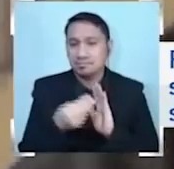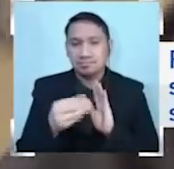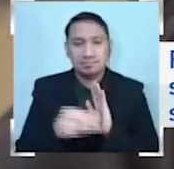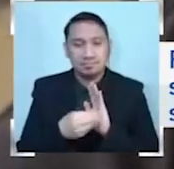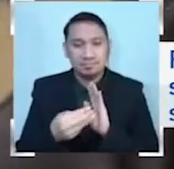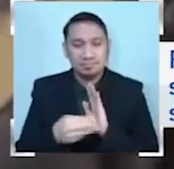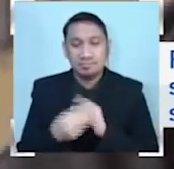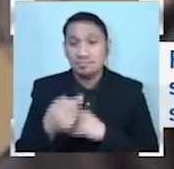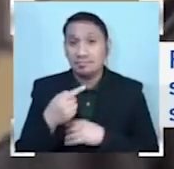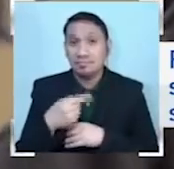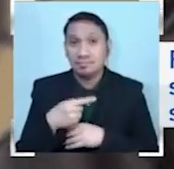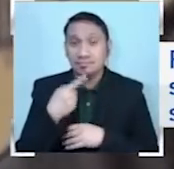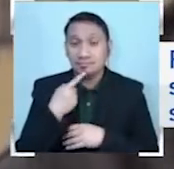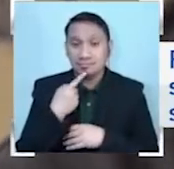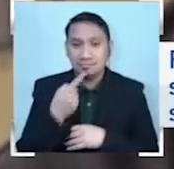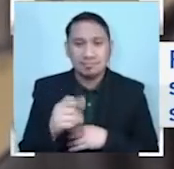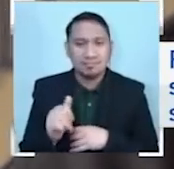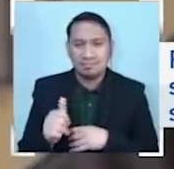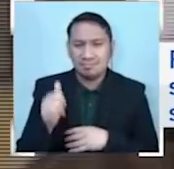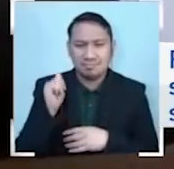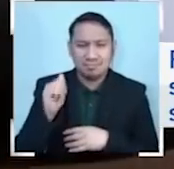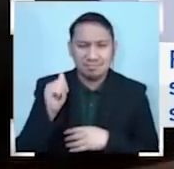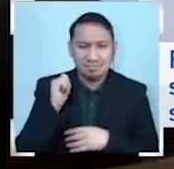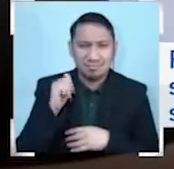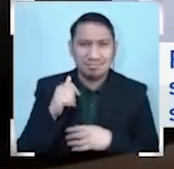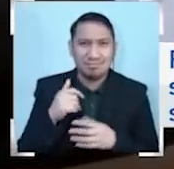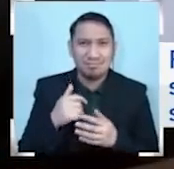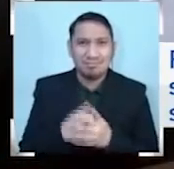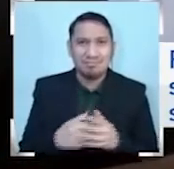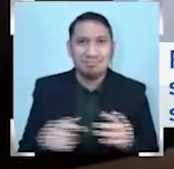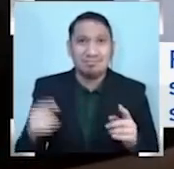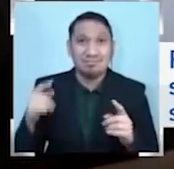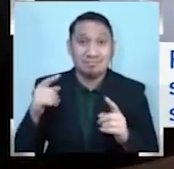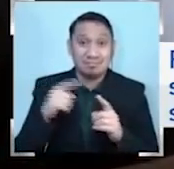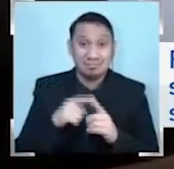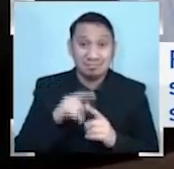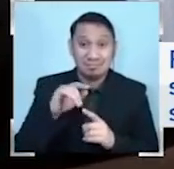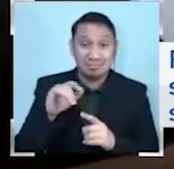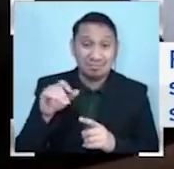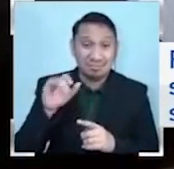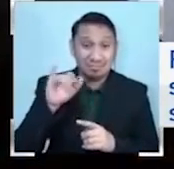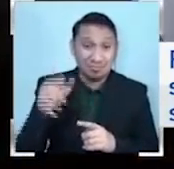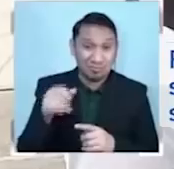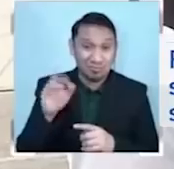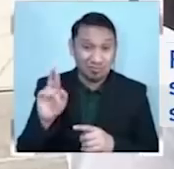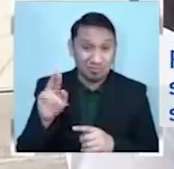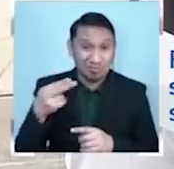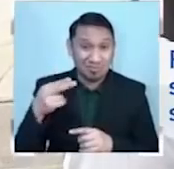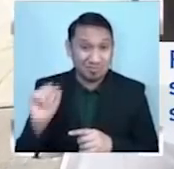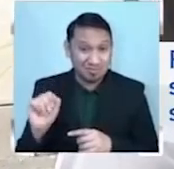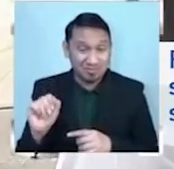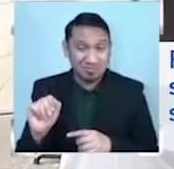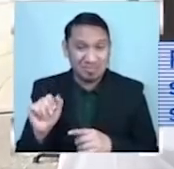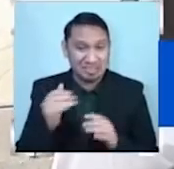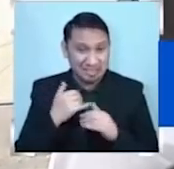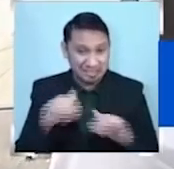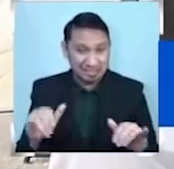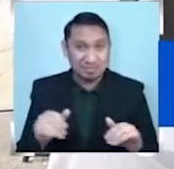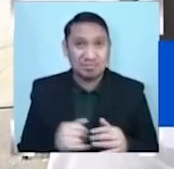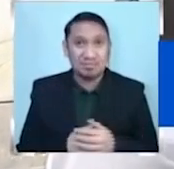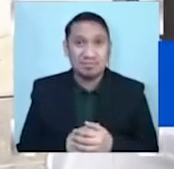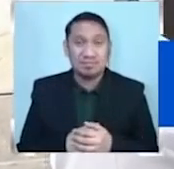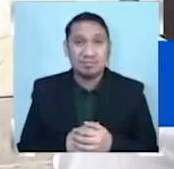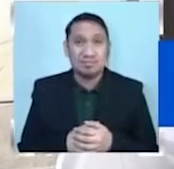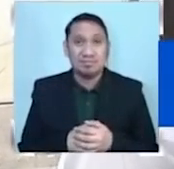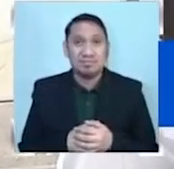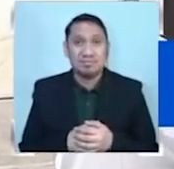Paolo. Ayaw rin daw niyang hanggang matapos ang junior high ay ganito ang klase ng edukasyon. Natingin mo, hindi na na nakakatakot